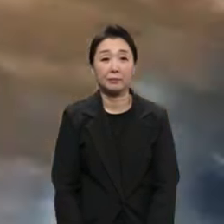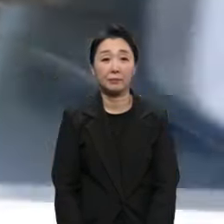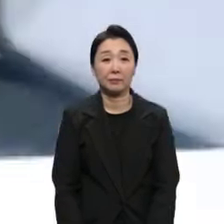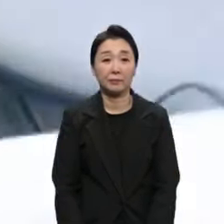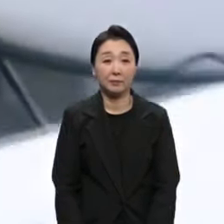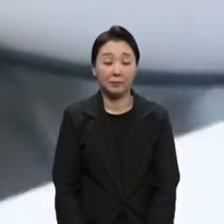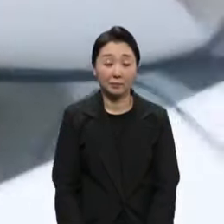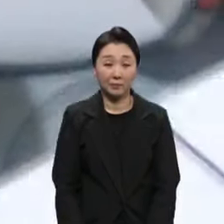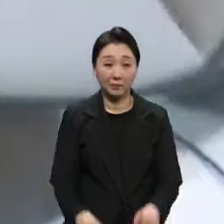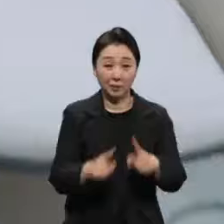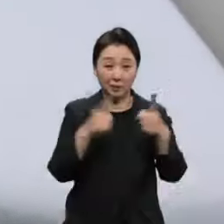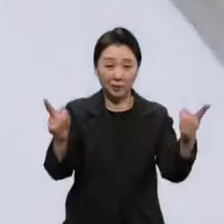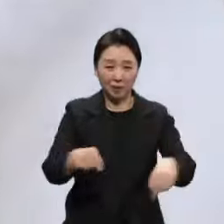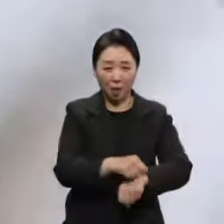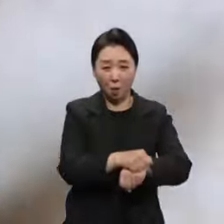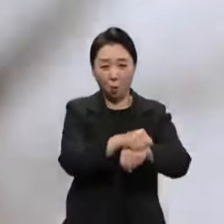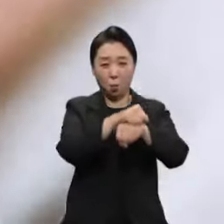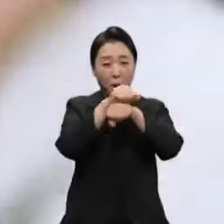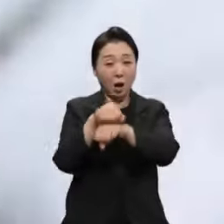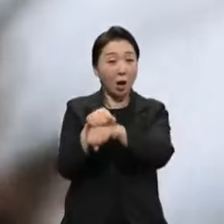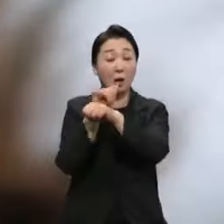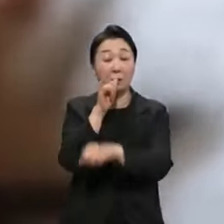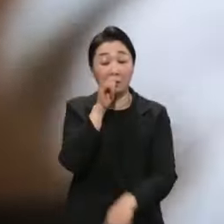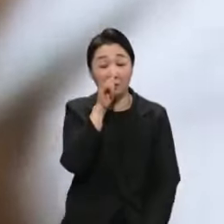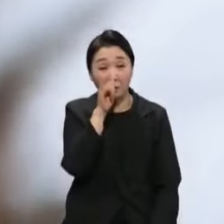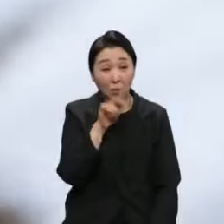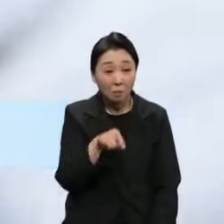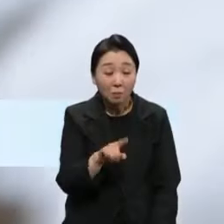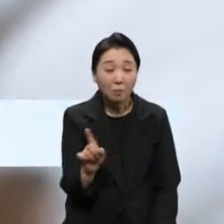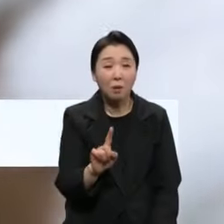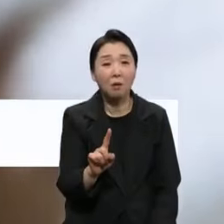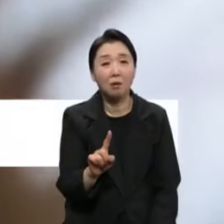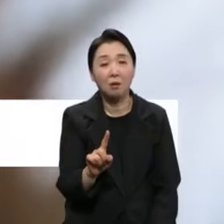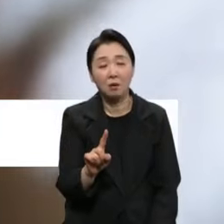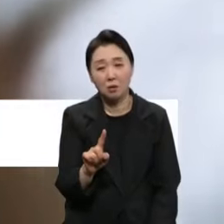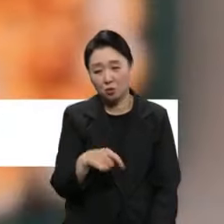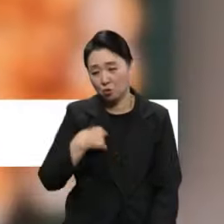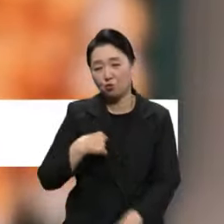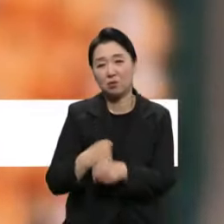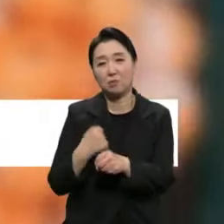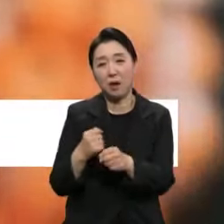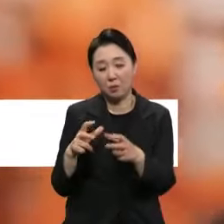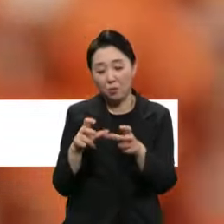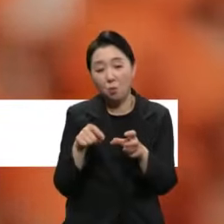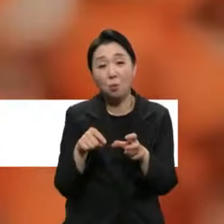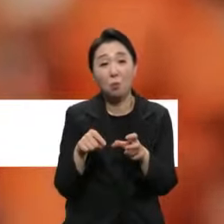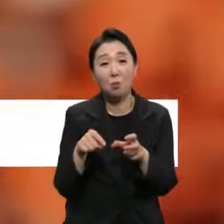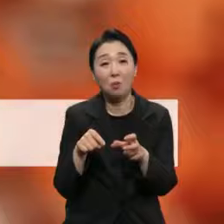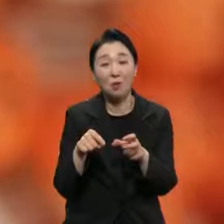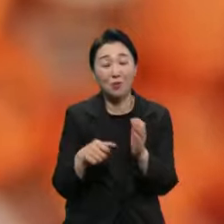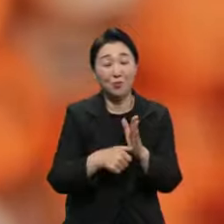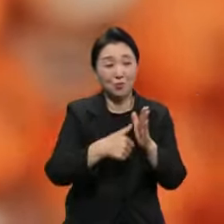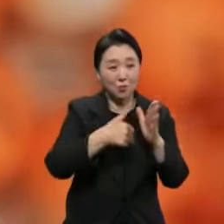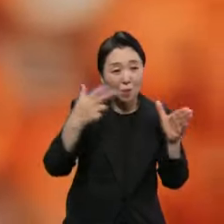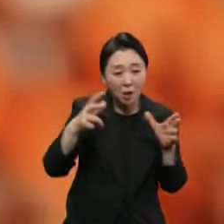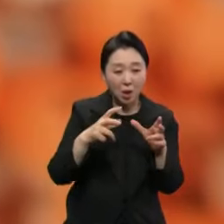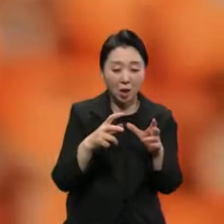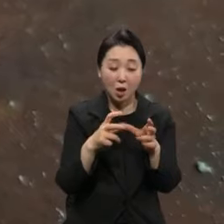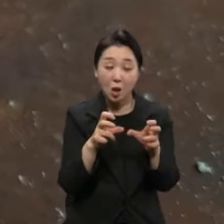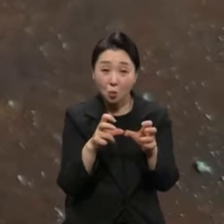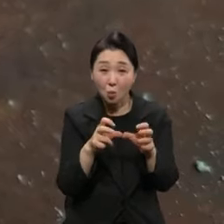종이 상자 수십 개가 쌓여 있습니다. 모두 중국산 골프공입니다. 유명 골프업체 디자인을 그대로